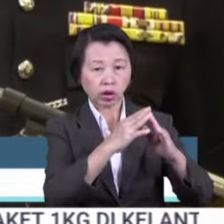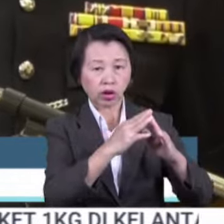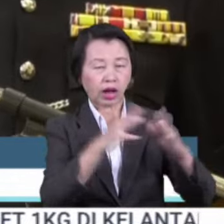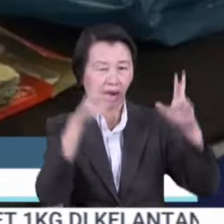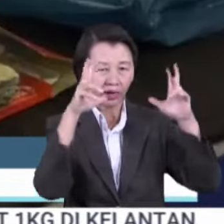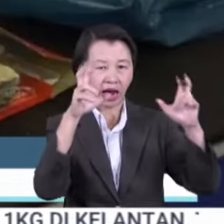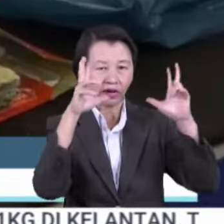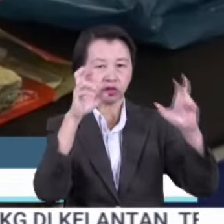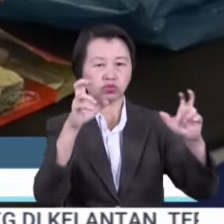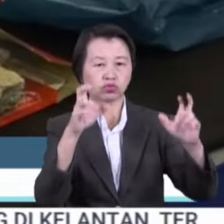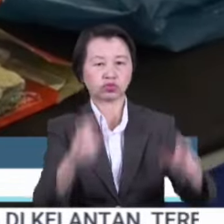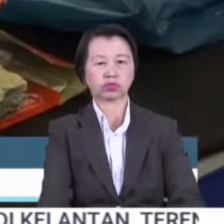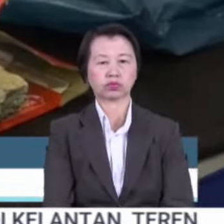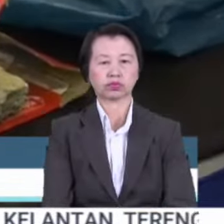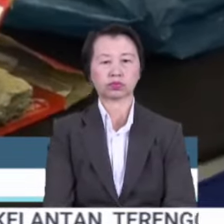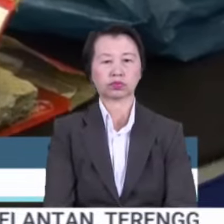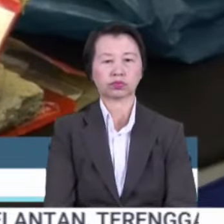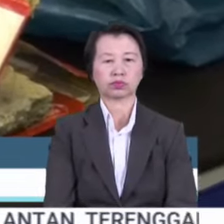ada hantu